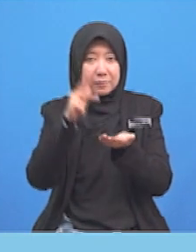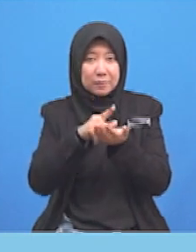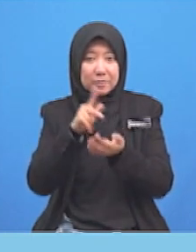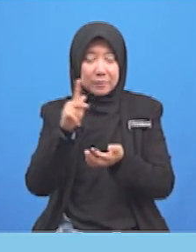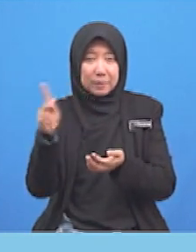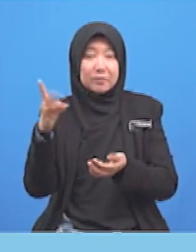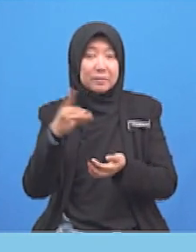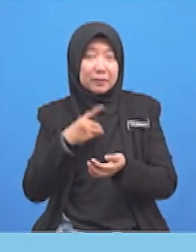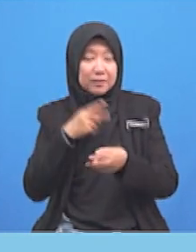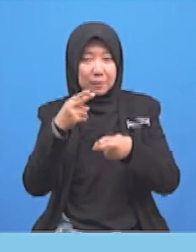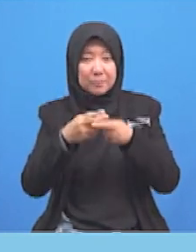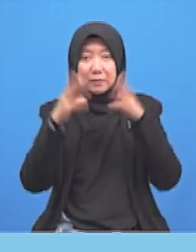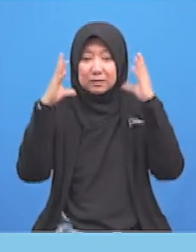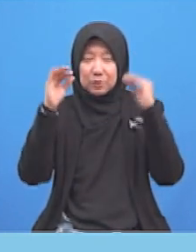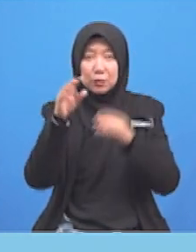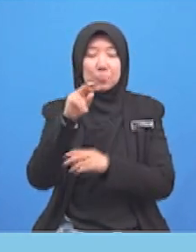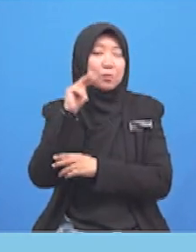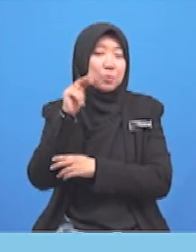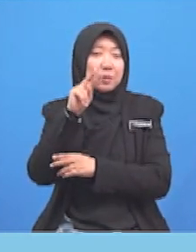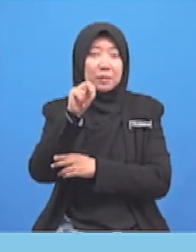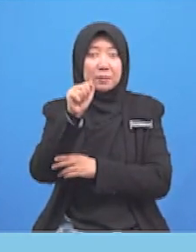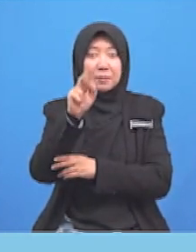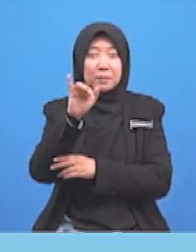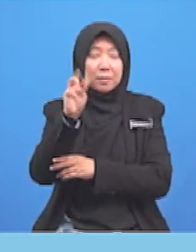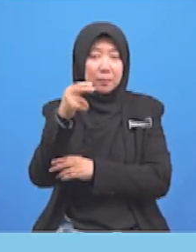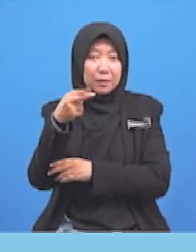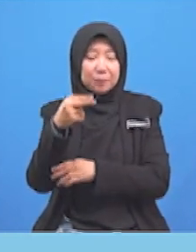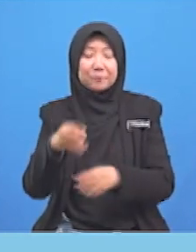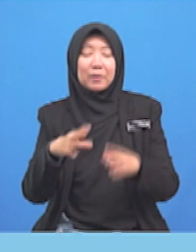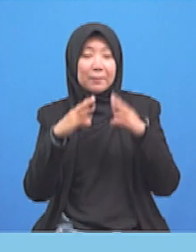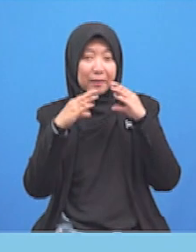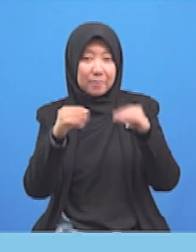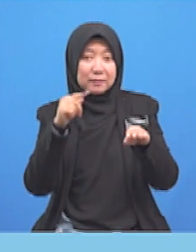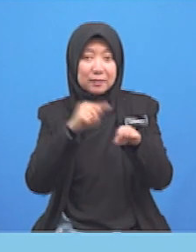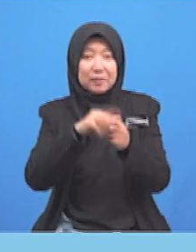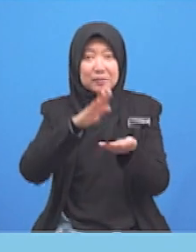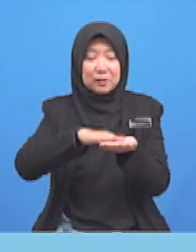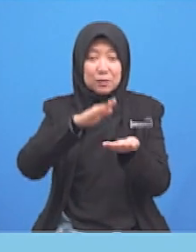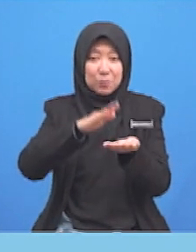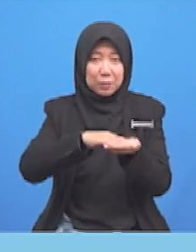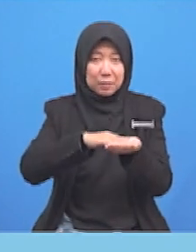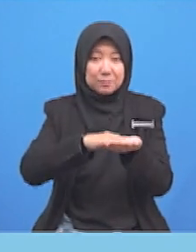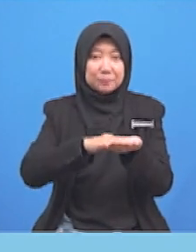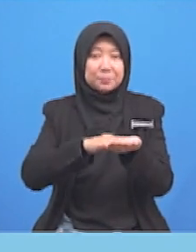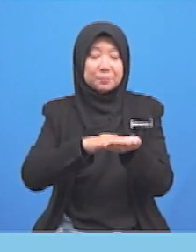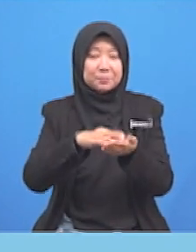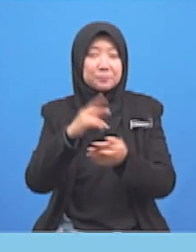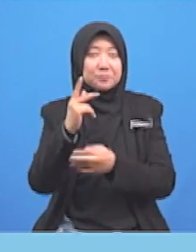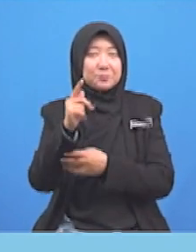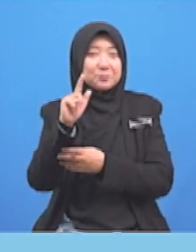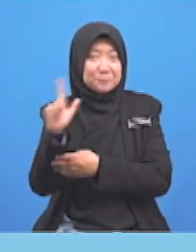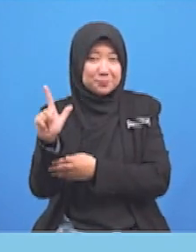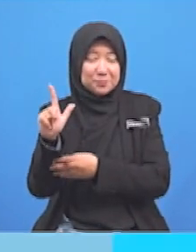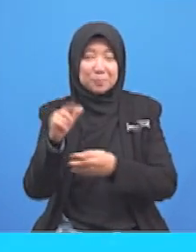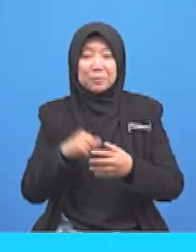cikgu. Nama cikgu Puan Narimah binti Rozan. Cikgu mengajar di Sekolah Menengah Kebangsaan Taman Seri Rampai,